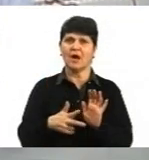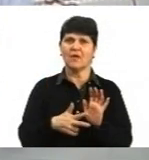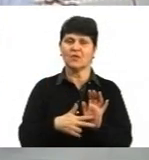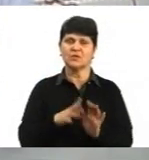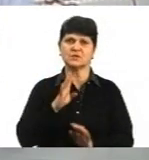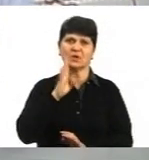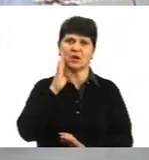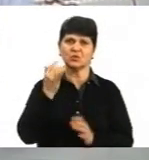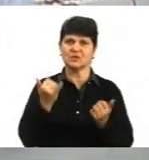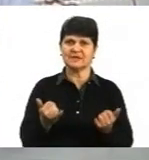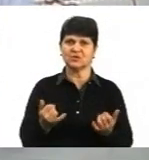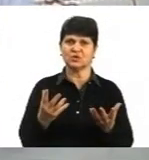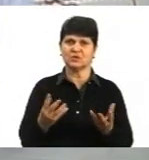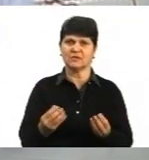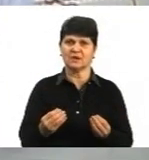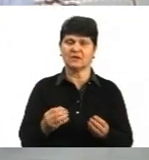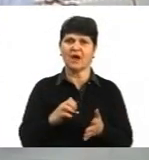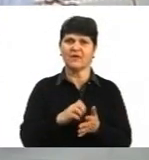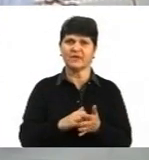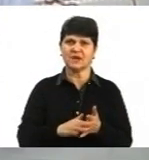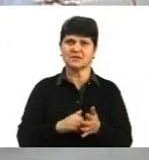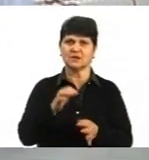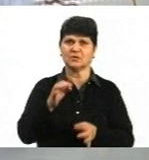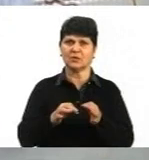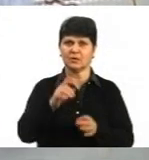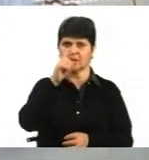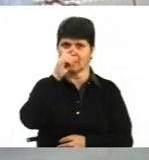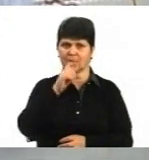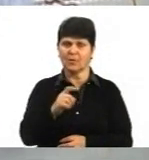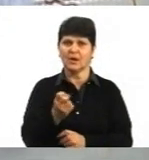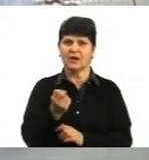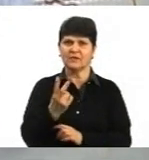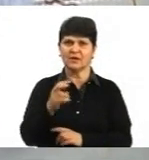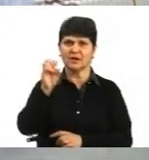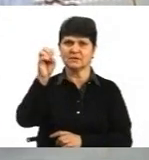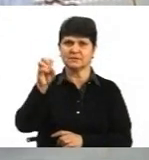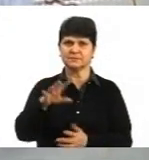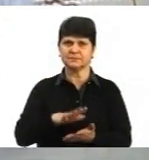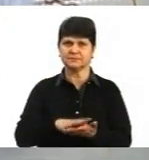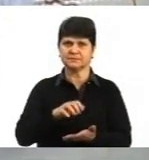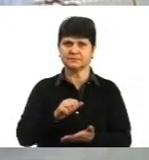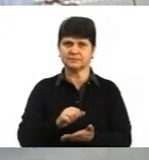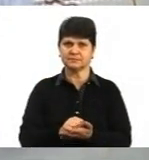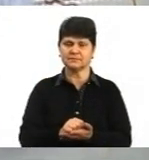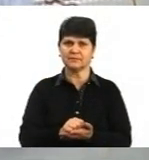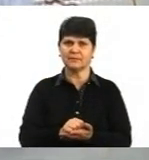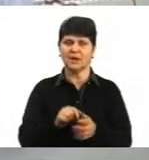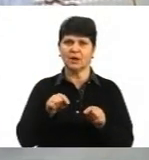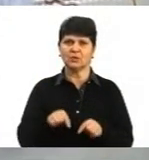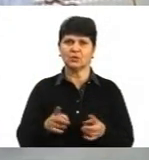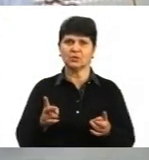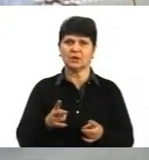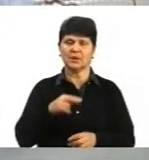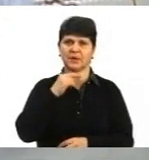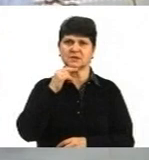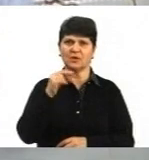дня внаслідок негоди вийшло з ладу 12 світлофорних об'єктів. Ну, тут треба зауважити, що не